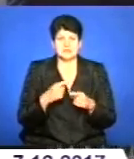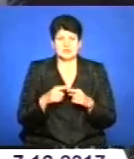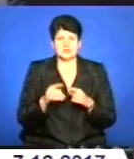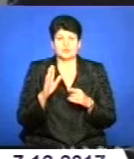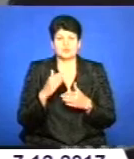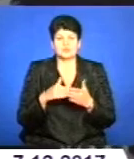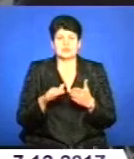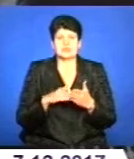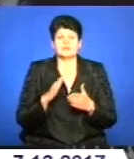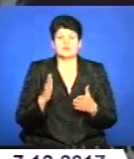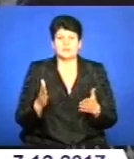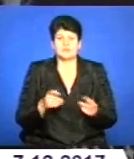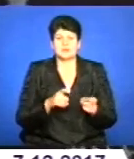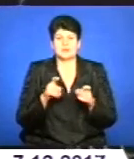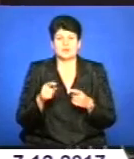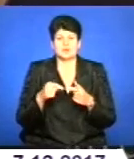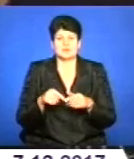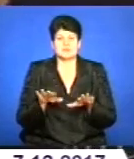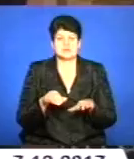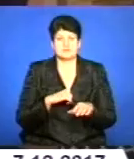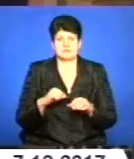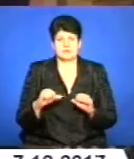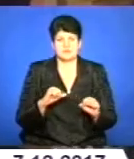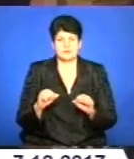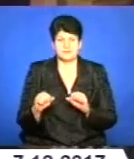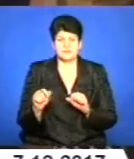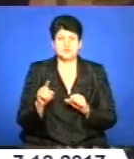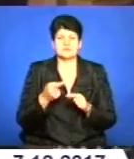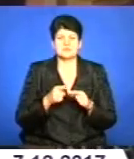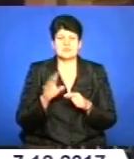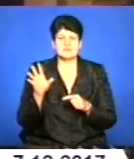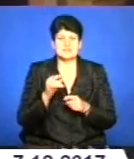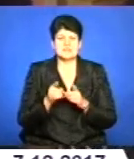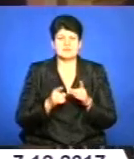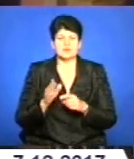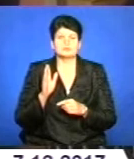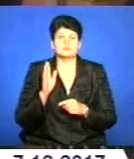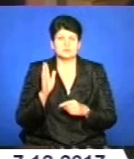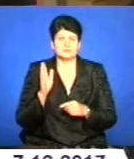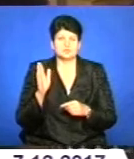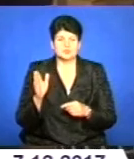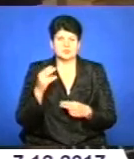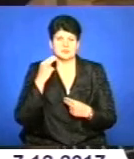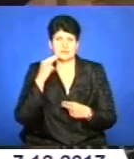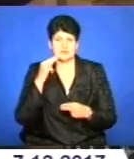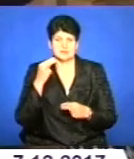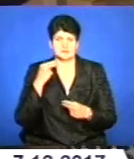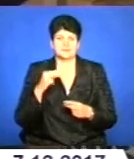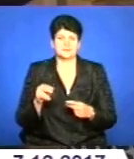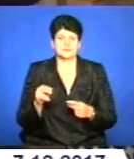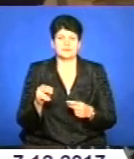бути ліквідовані, перейти до органів місцевого самоврядування. Для того, щоб ці всі реформи відбувалися більш ефективно і